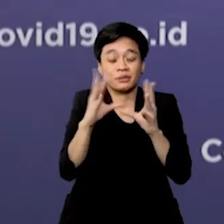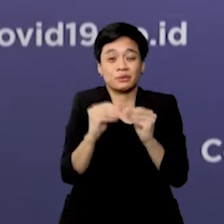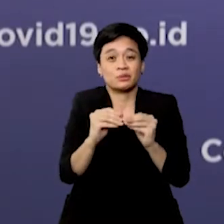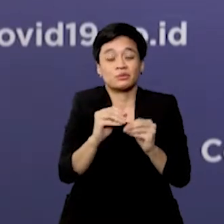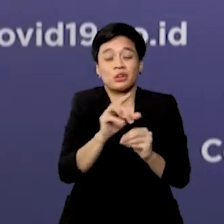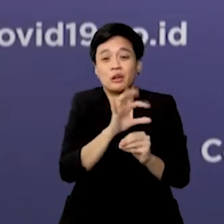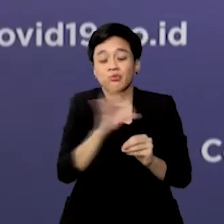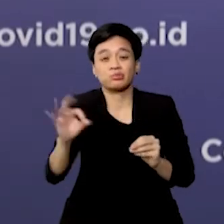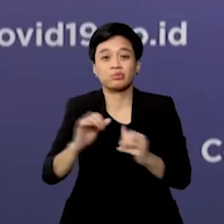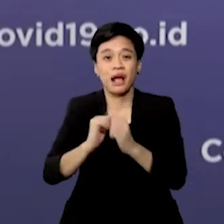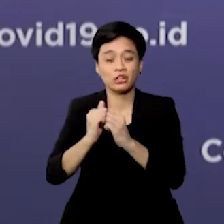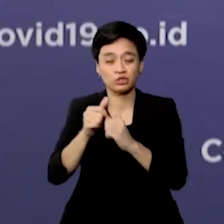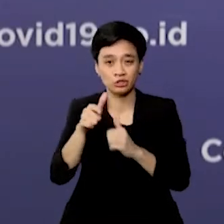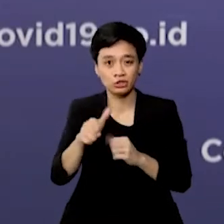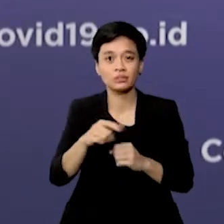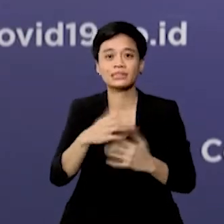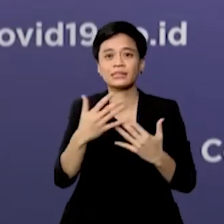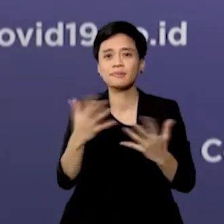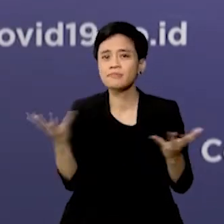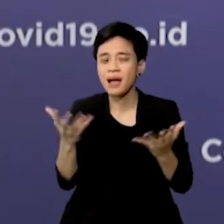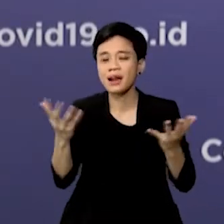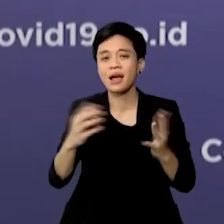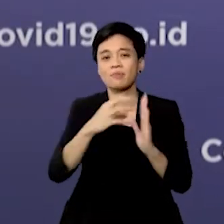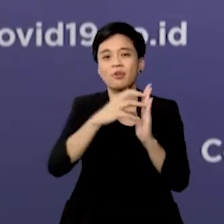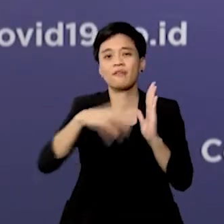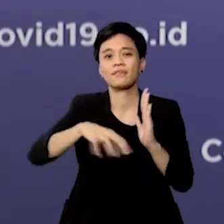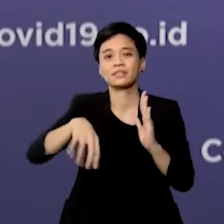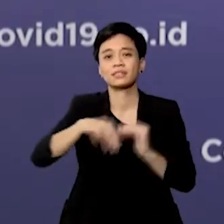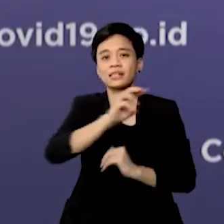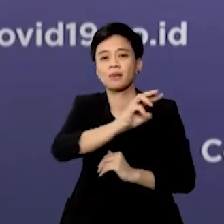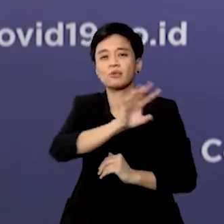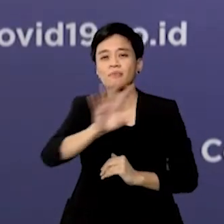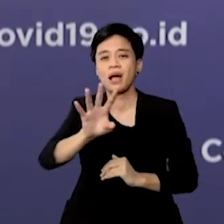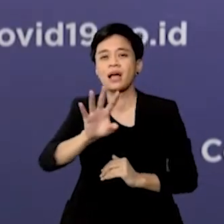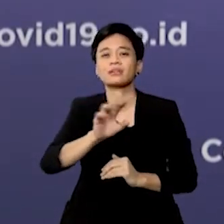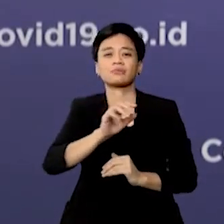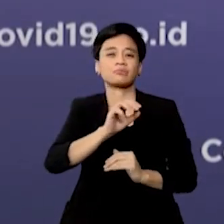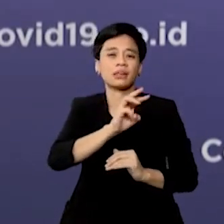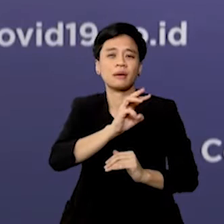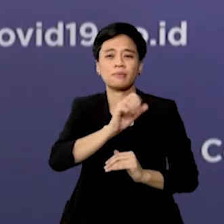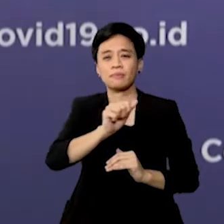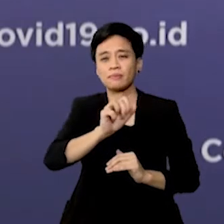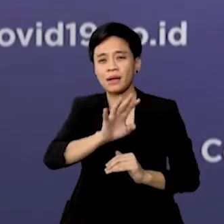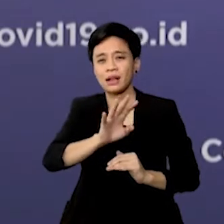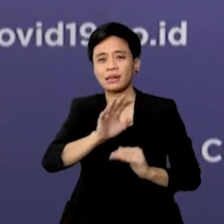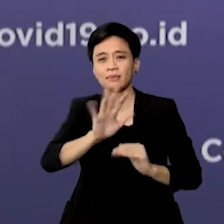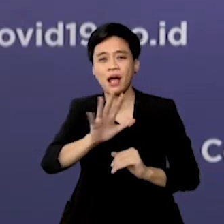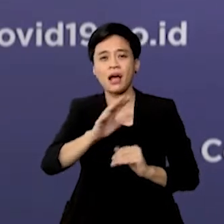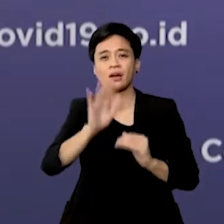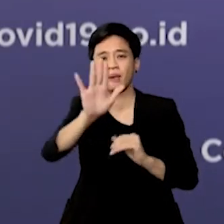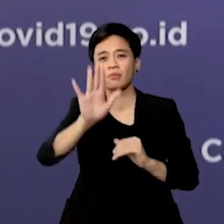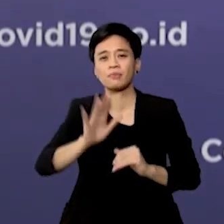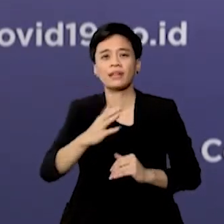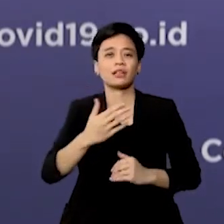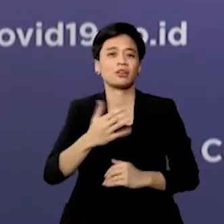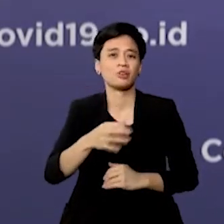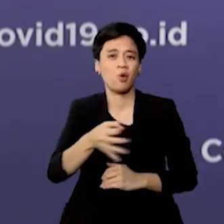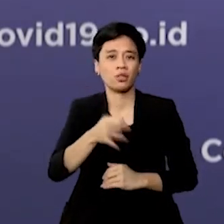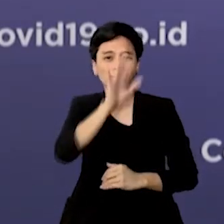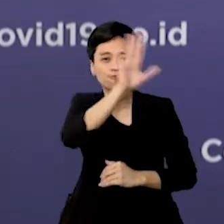34 provinsi dan 465 kabupaten kota dengan jumlah kematian DBD hampir 500